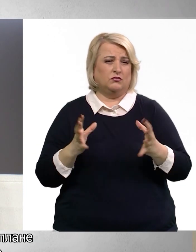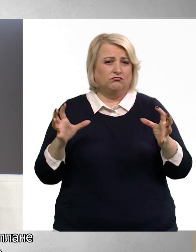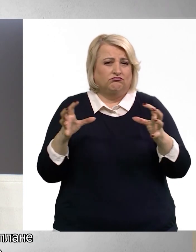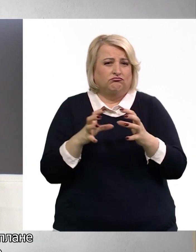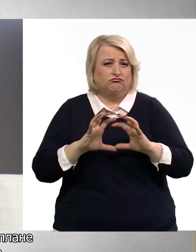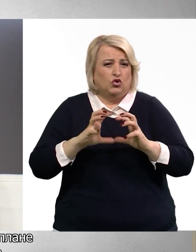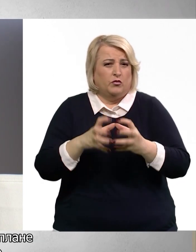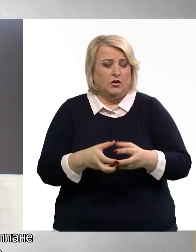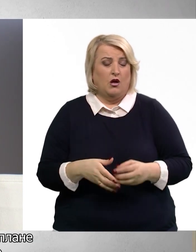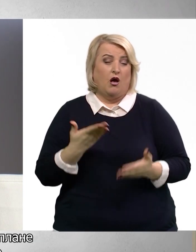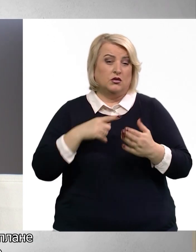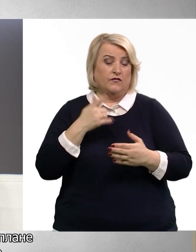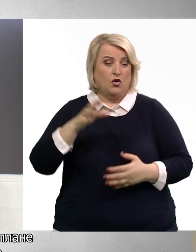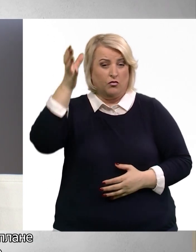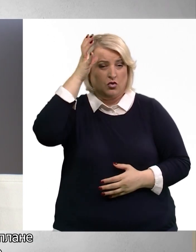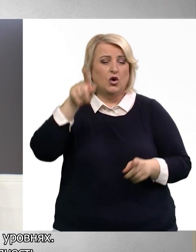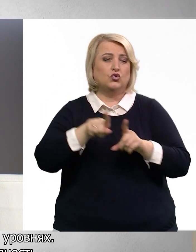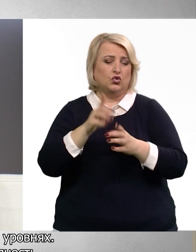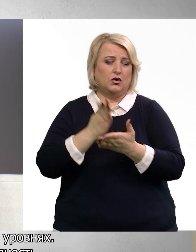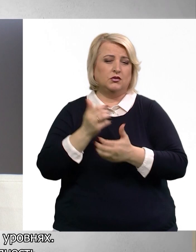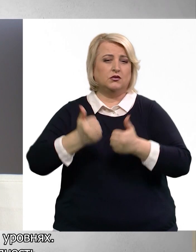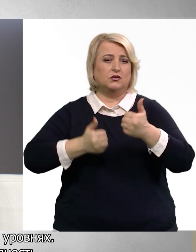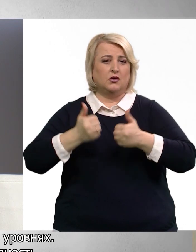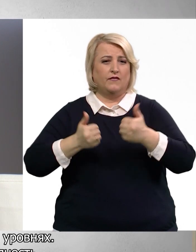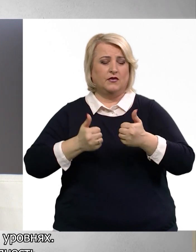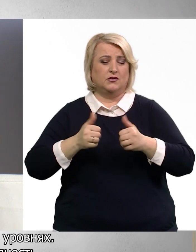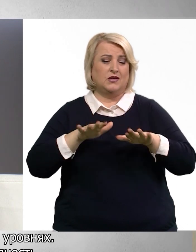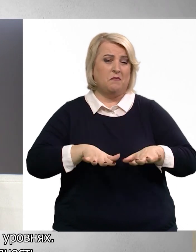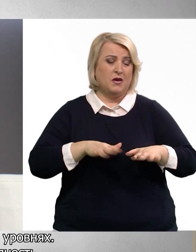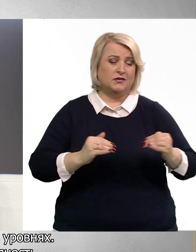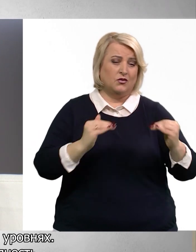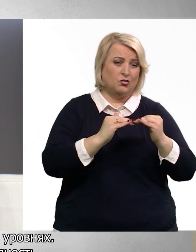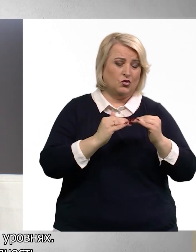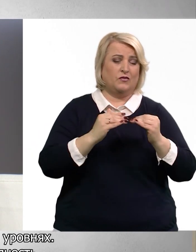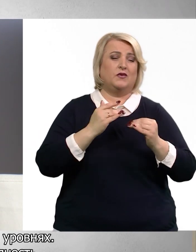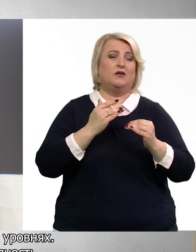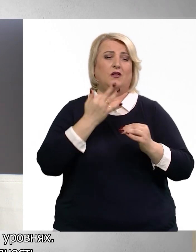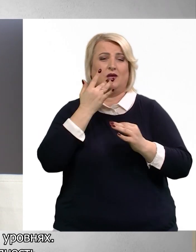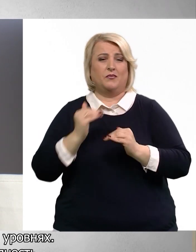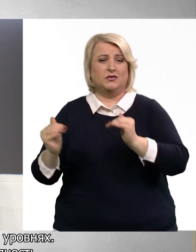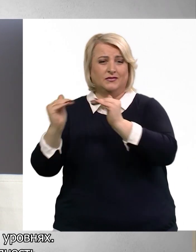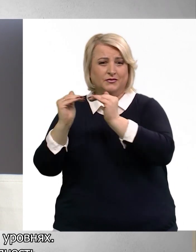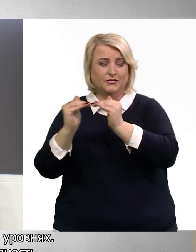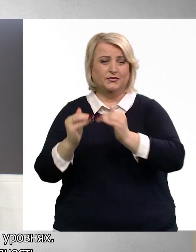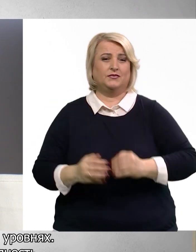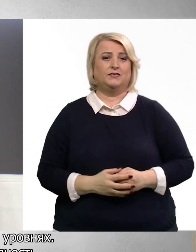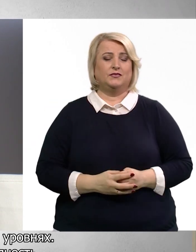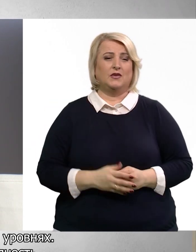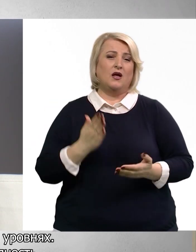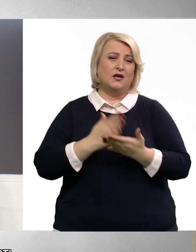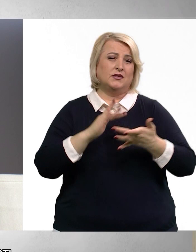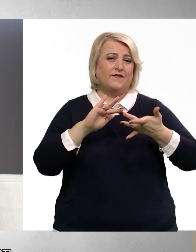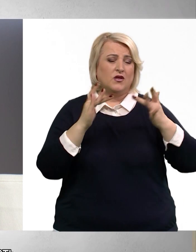de educație, atunci aici tot este concurență. Absolut. La nivel regional și la nivel internațional. Și online, și accesibilitate maximă. Da,